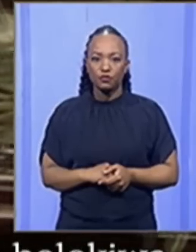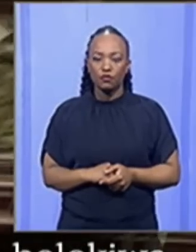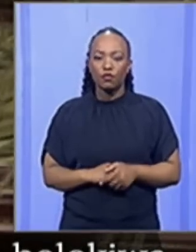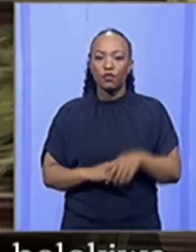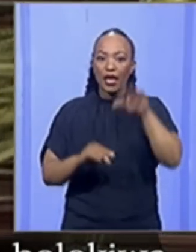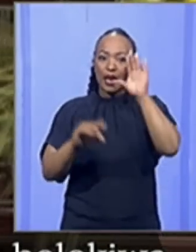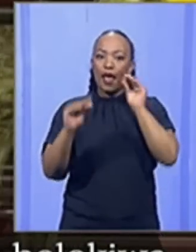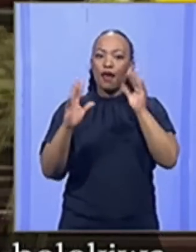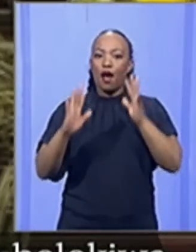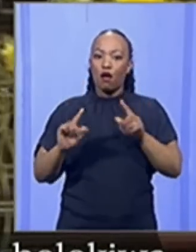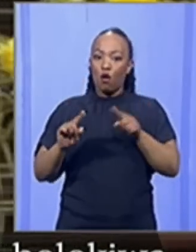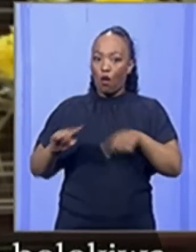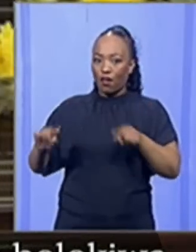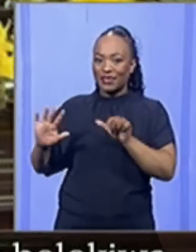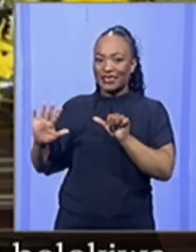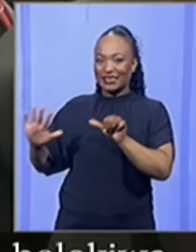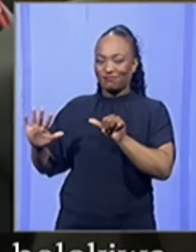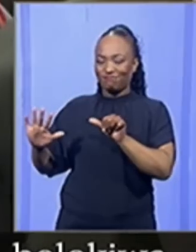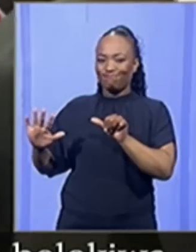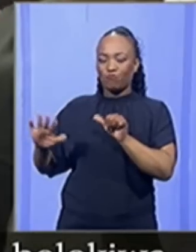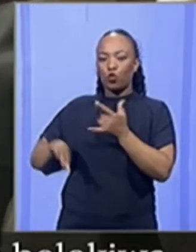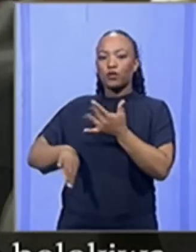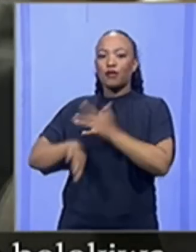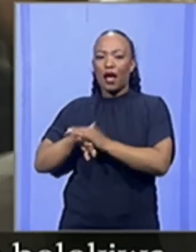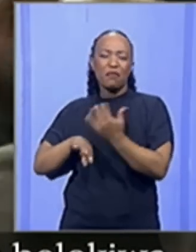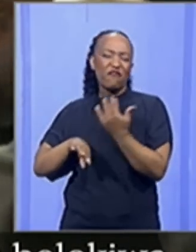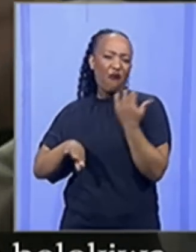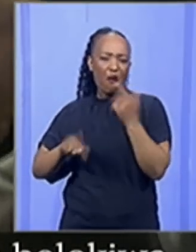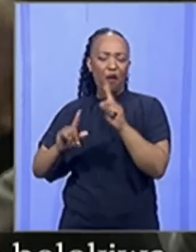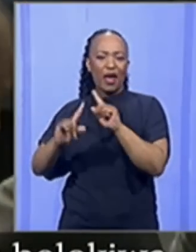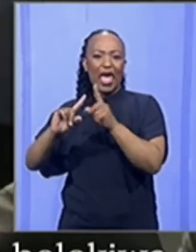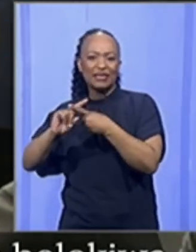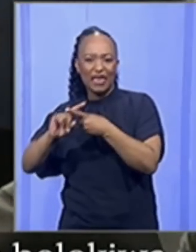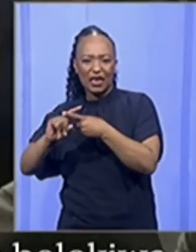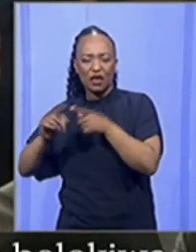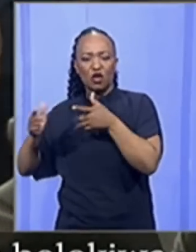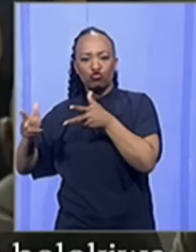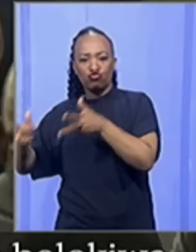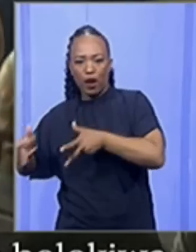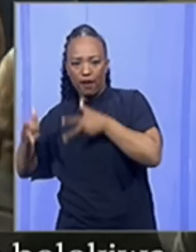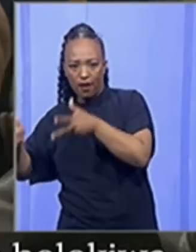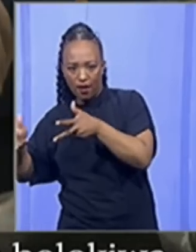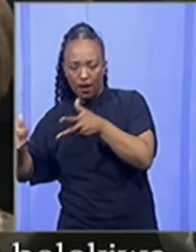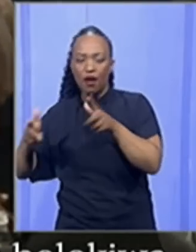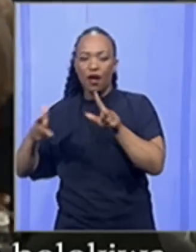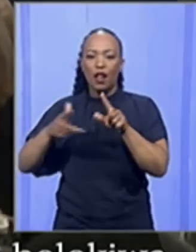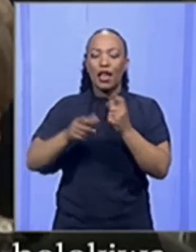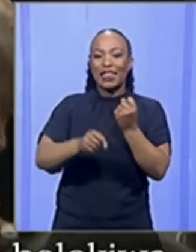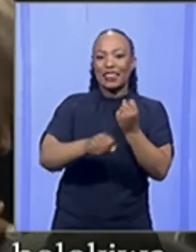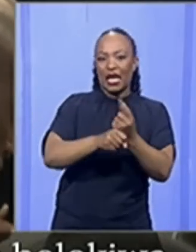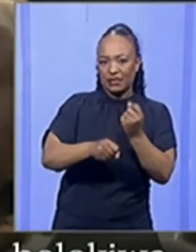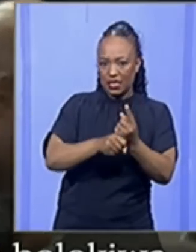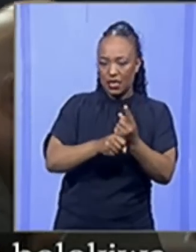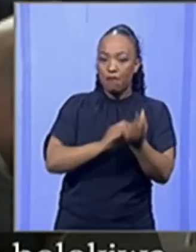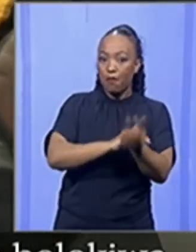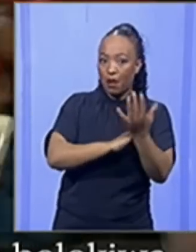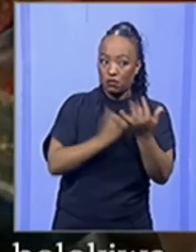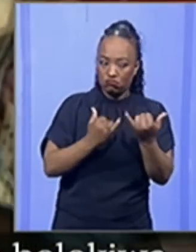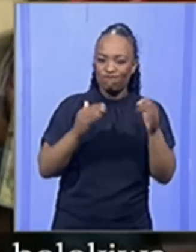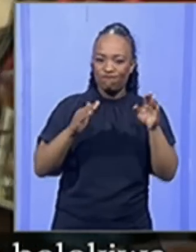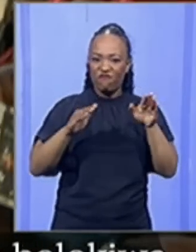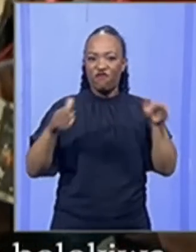Barutwana ba le barataro ba ba tlhokafetseng mo kotsing ya bese ya sekolo le terena kwa Middleburg kwa porofenseng ya Mpumalanga ba tlhotse ba